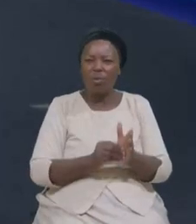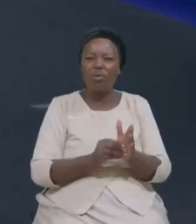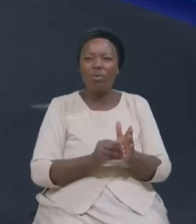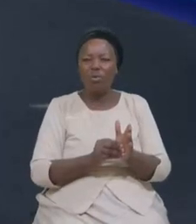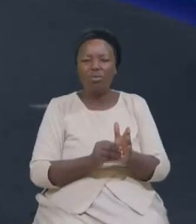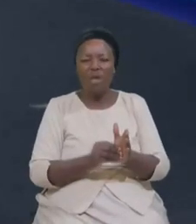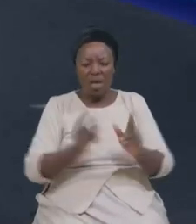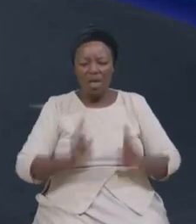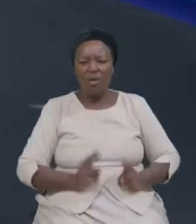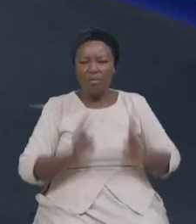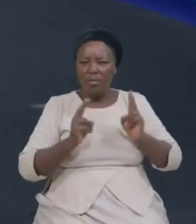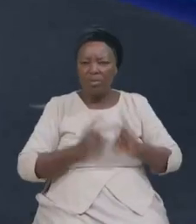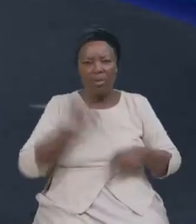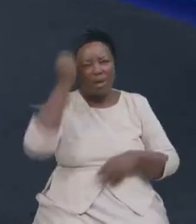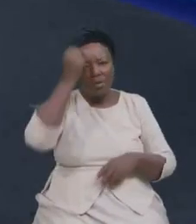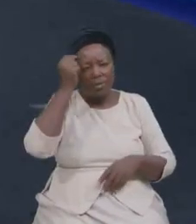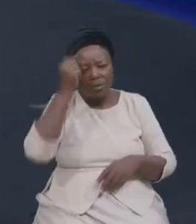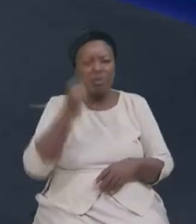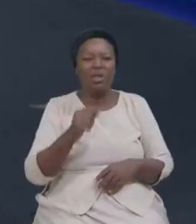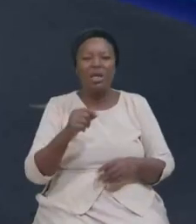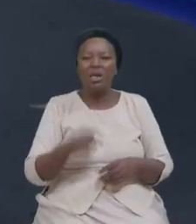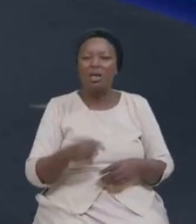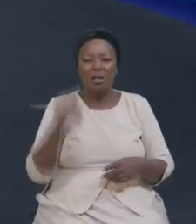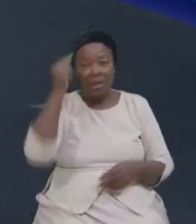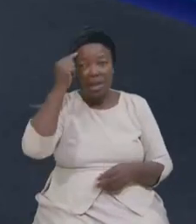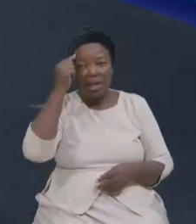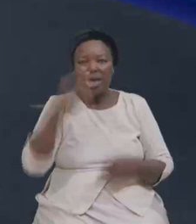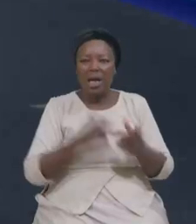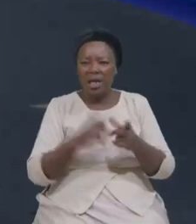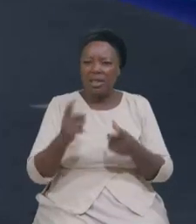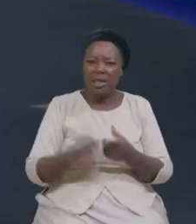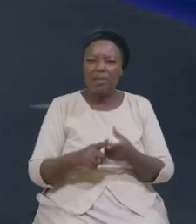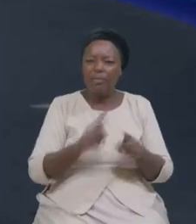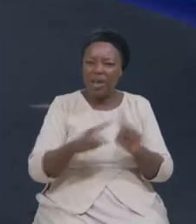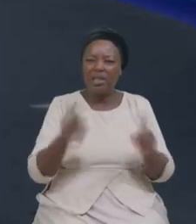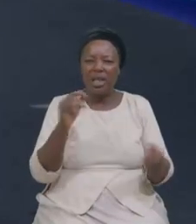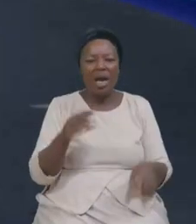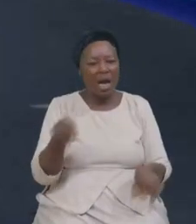pas selon que tes pensées humaines, mais selon qu'il est écrit.